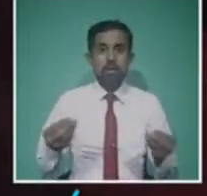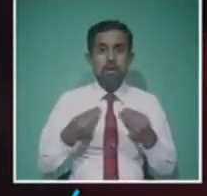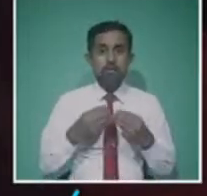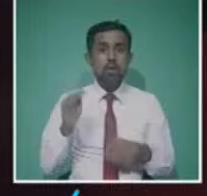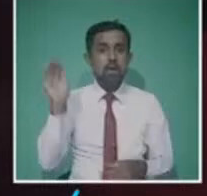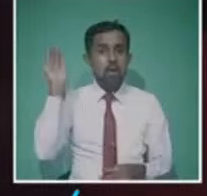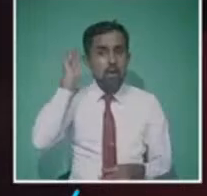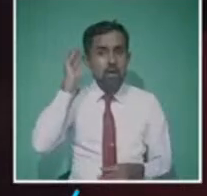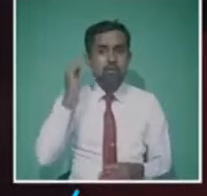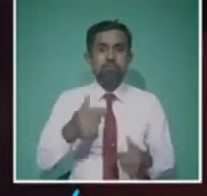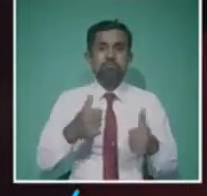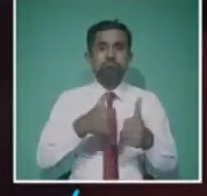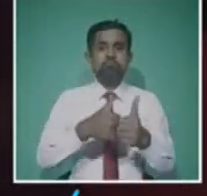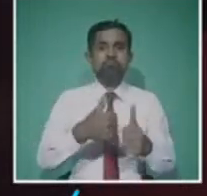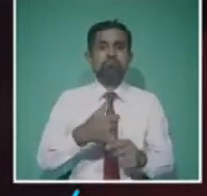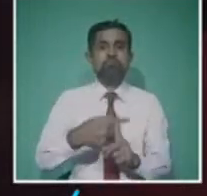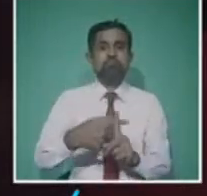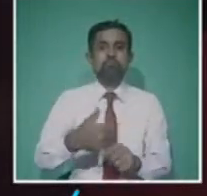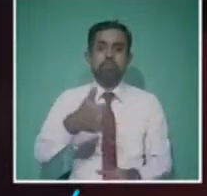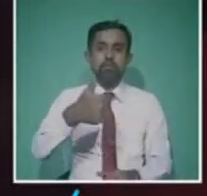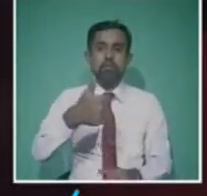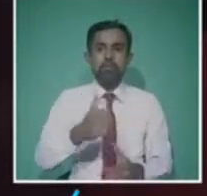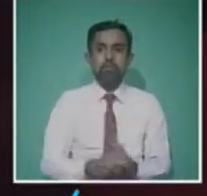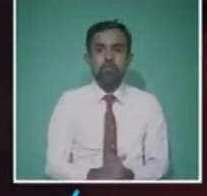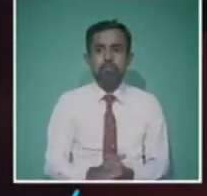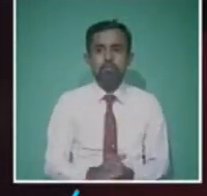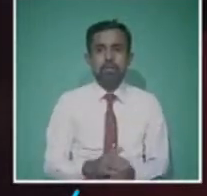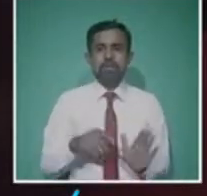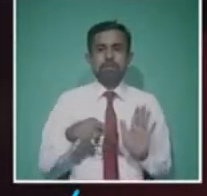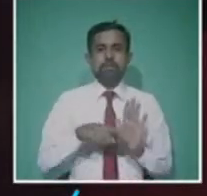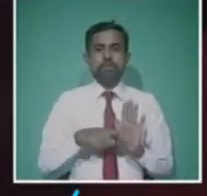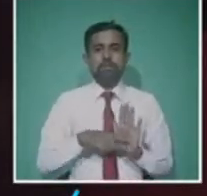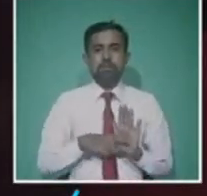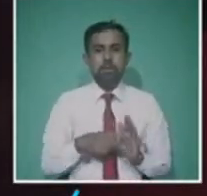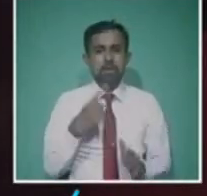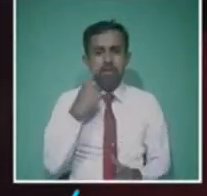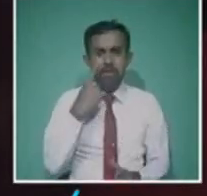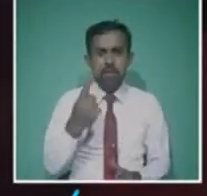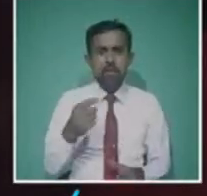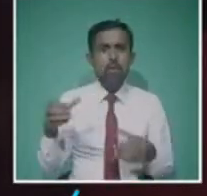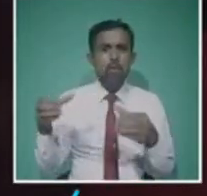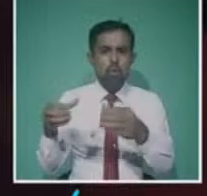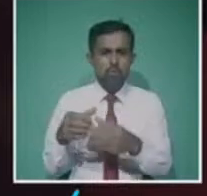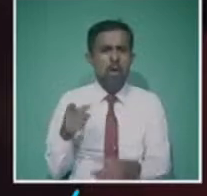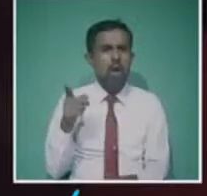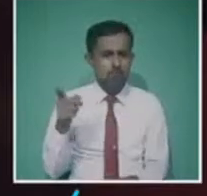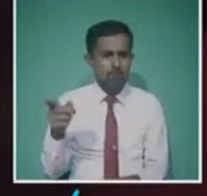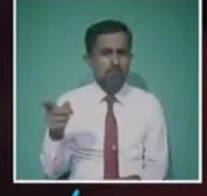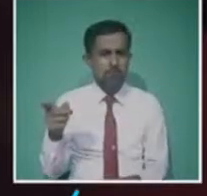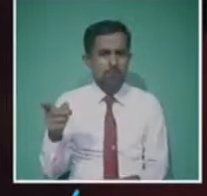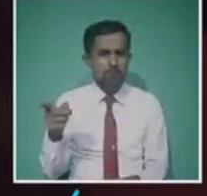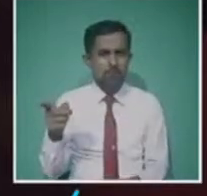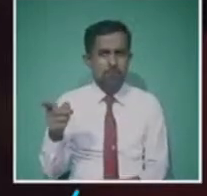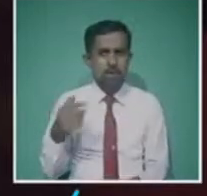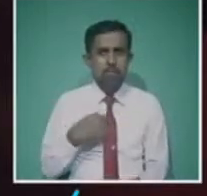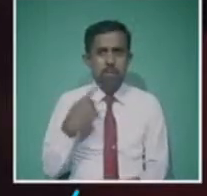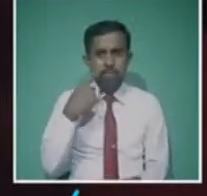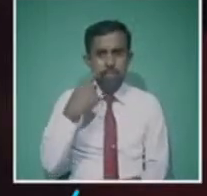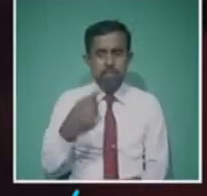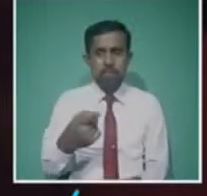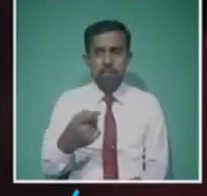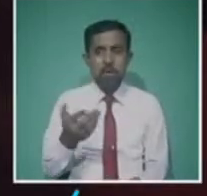පණිවිඩය සුභවාදී පණිවිඩයක් බවට පත් වෙයි කියලා. ඒක අසුභවාදීව දකින්න කොටසකුත් ඇති නැතුවම නෙවෙයි. විශේෂයෙන්ම අපි